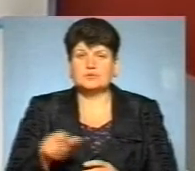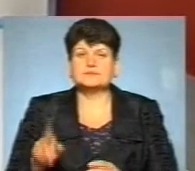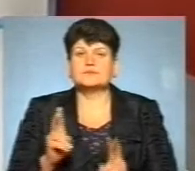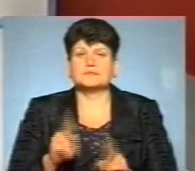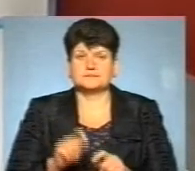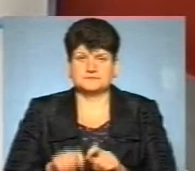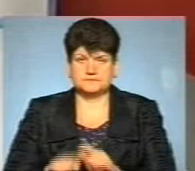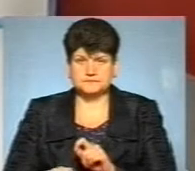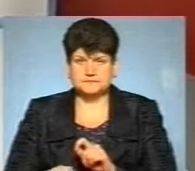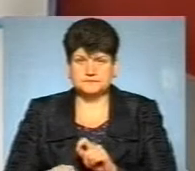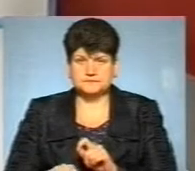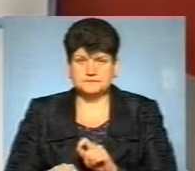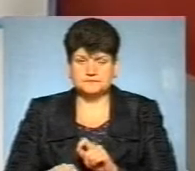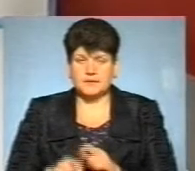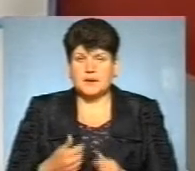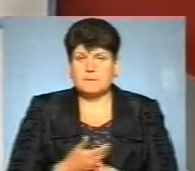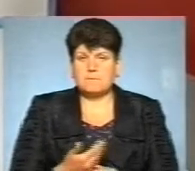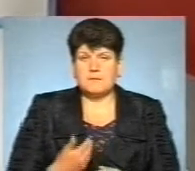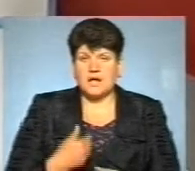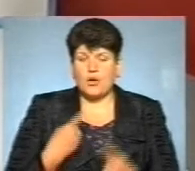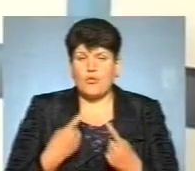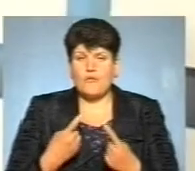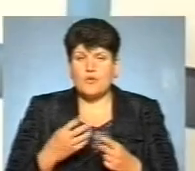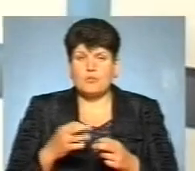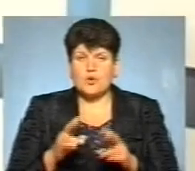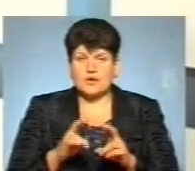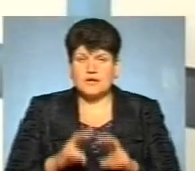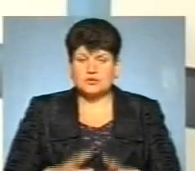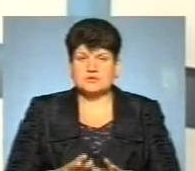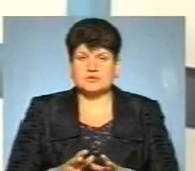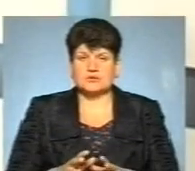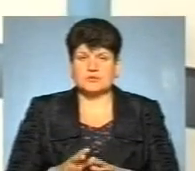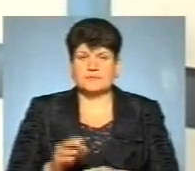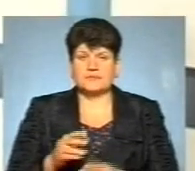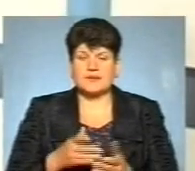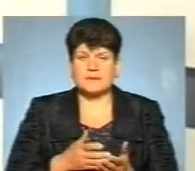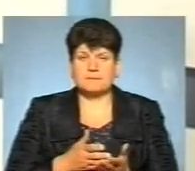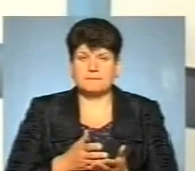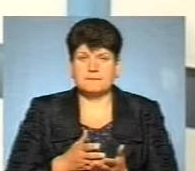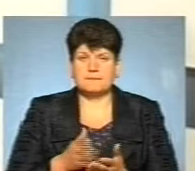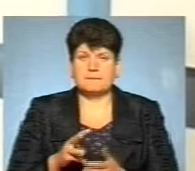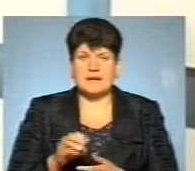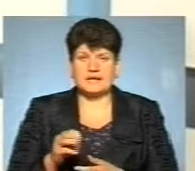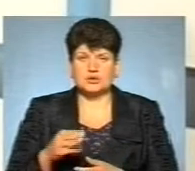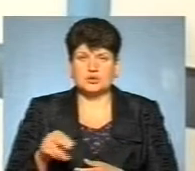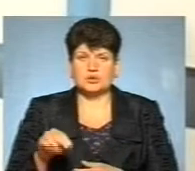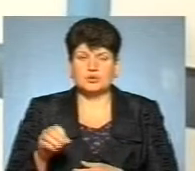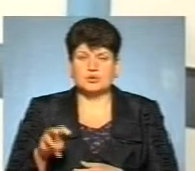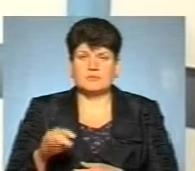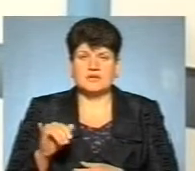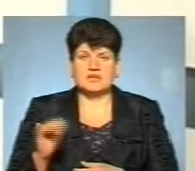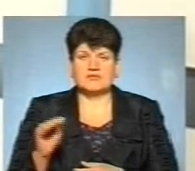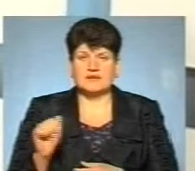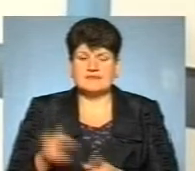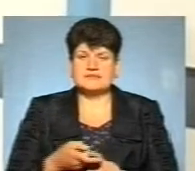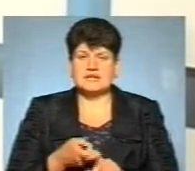обстежуються. Ми говоримо про діагностику методом ІФА. В залежності від тест-системи,